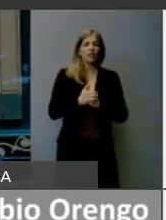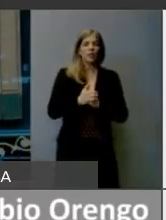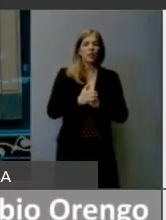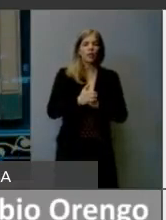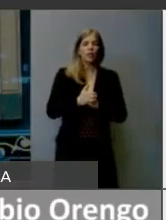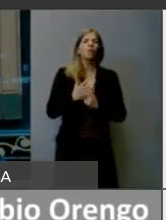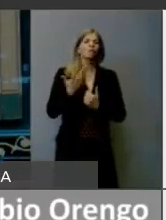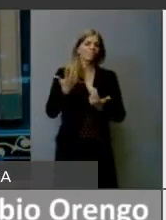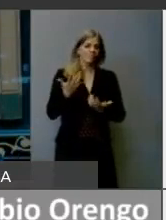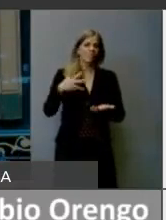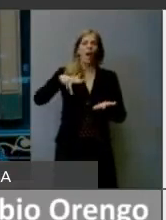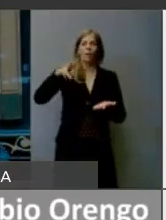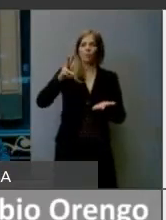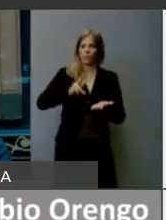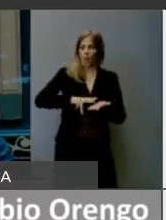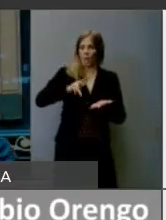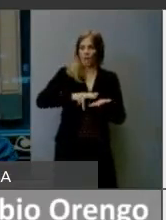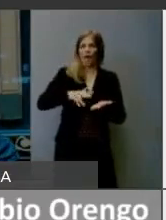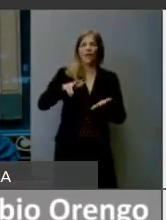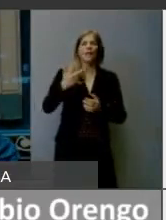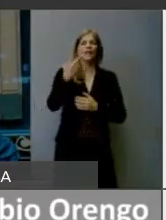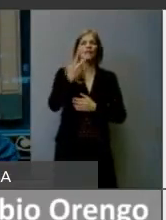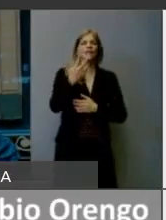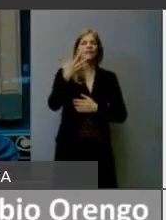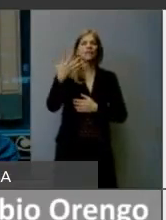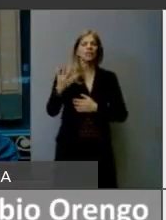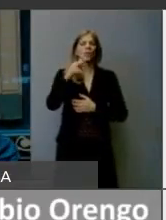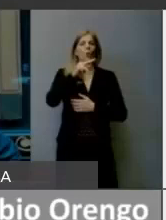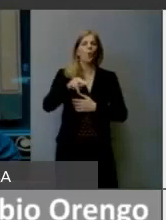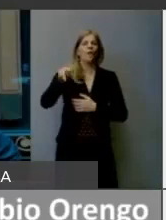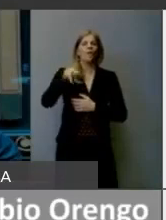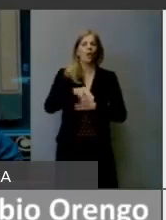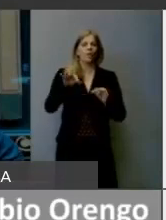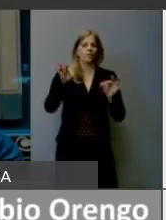stata approvata con 35 voti favorevoli.